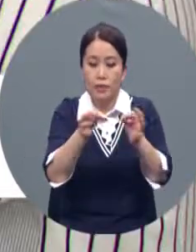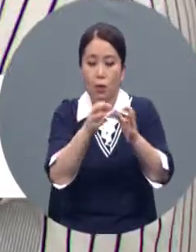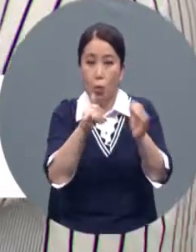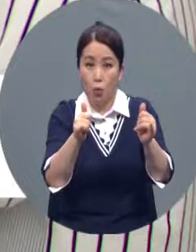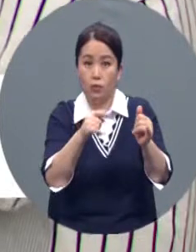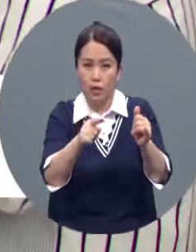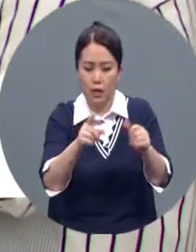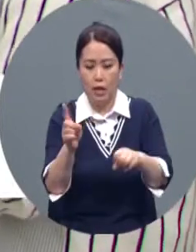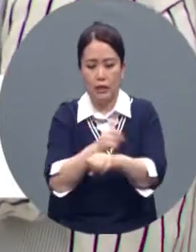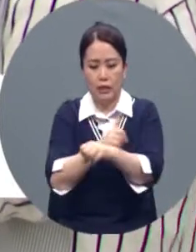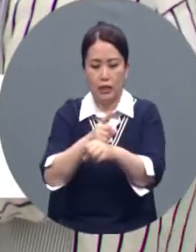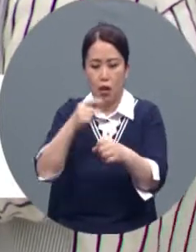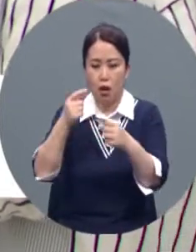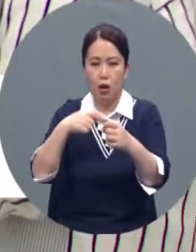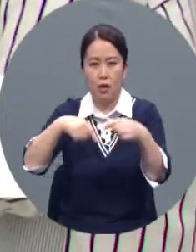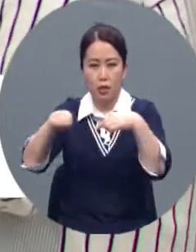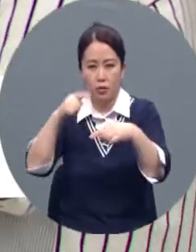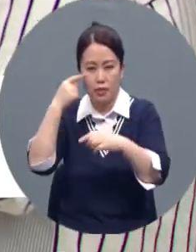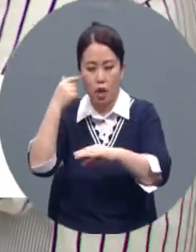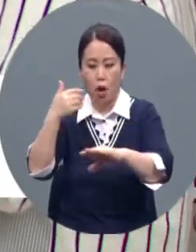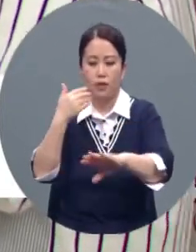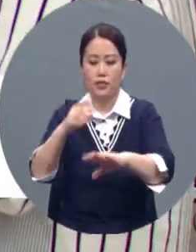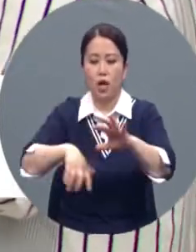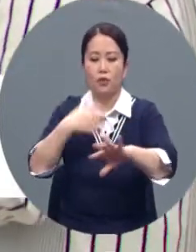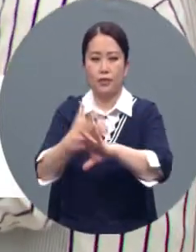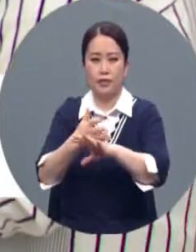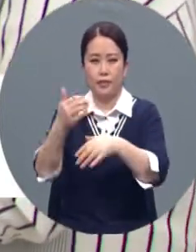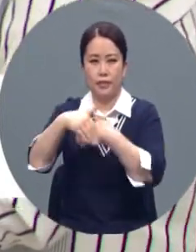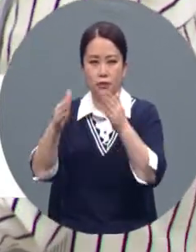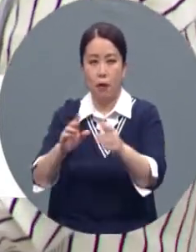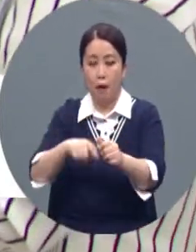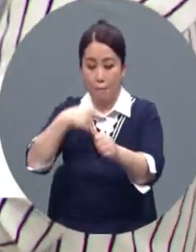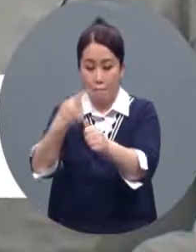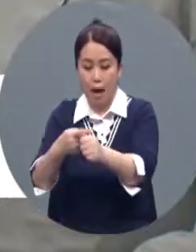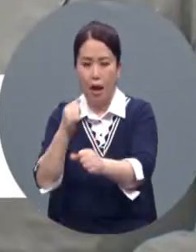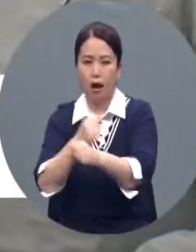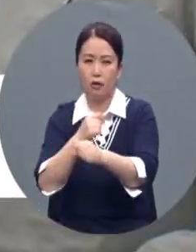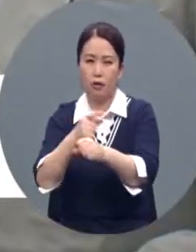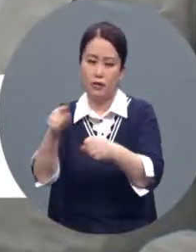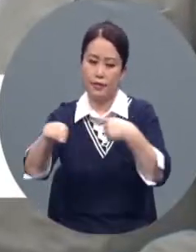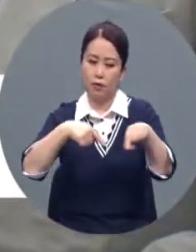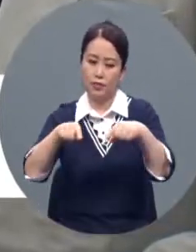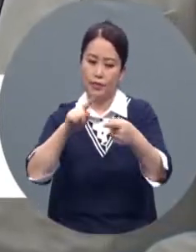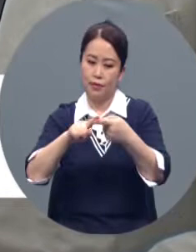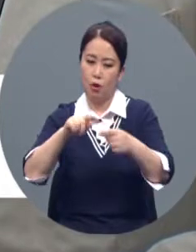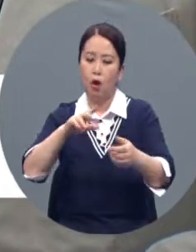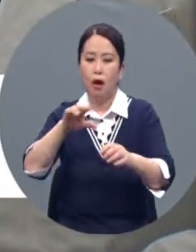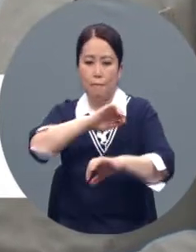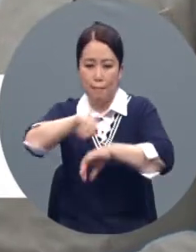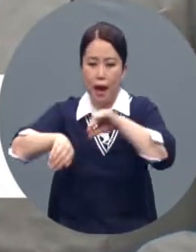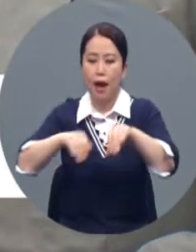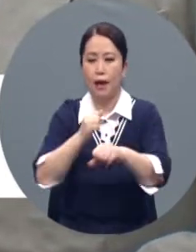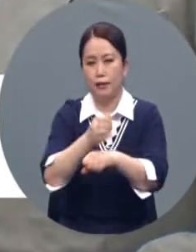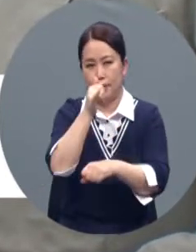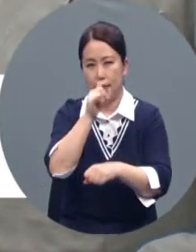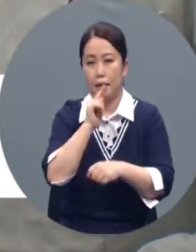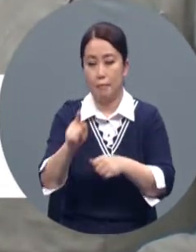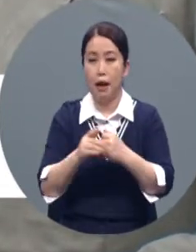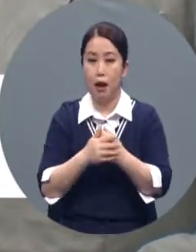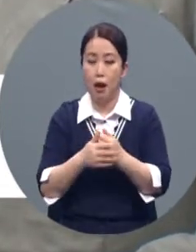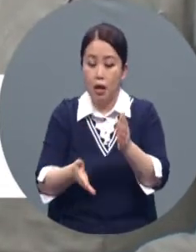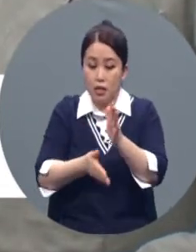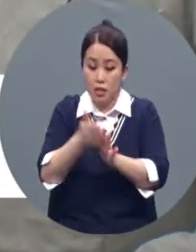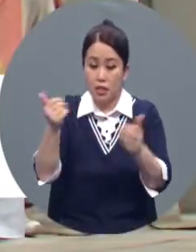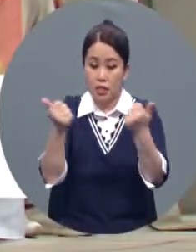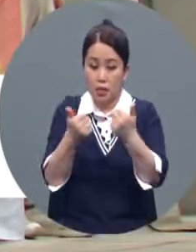경제혁신실로 이동시킨 것은 정치적인 판단이 개입된 것이라고 지적했습니다. 또 시의회가 아직 구성되지 않은